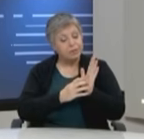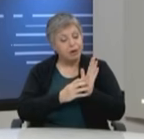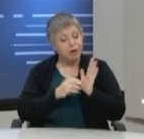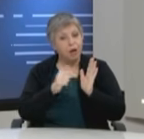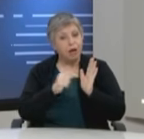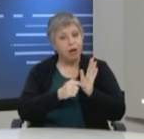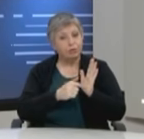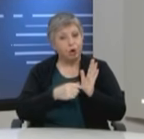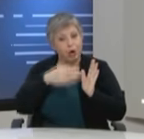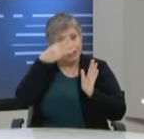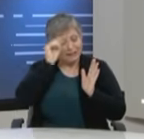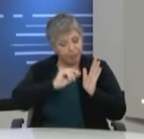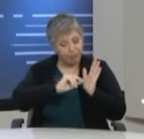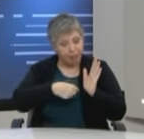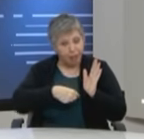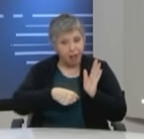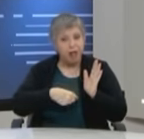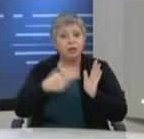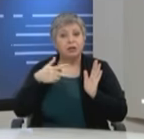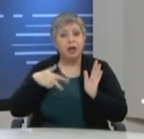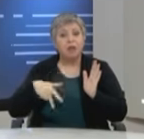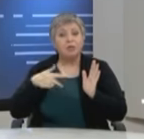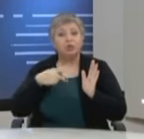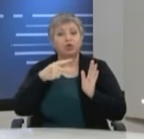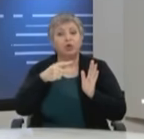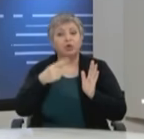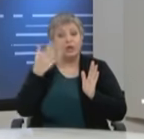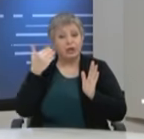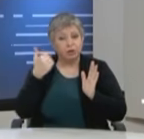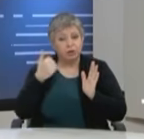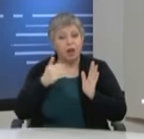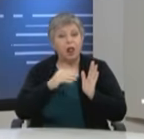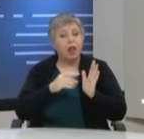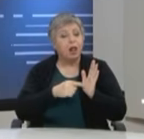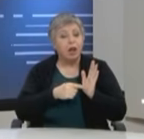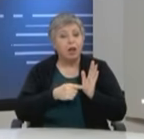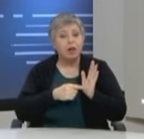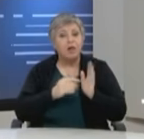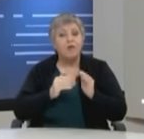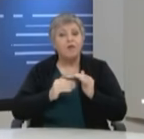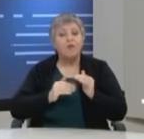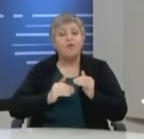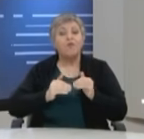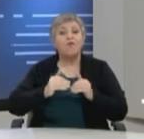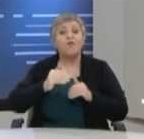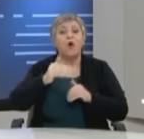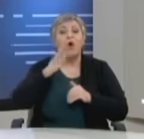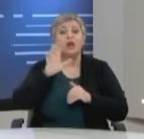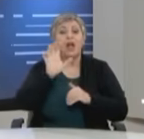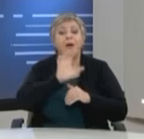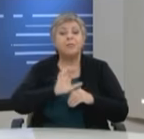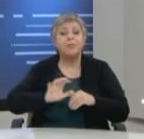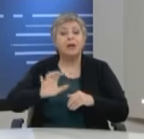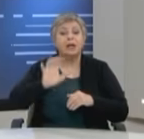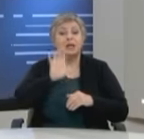κύριος Κοτζιάς, ως η βόρεια περιοχή του πρώτου μέρους.